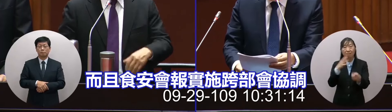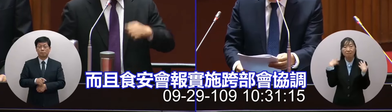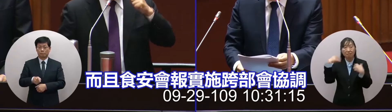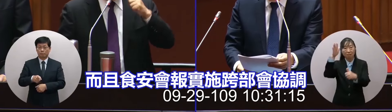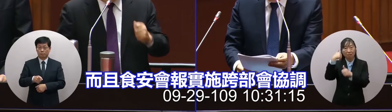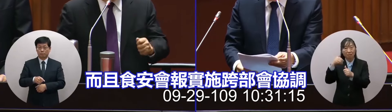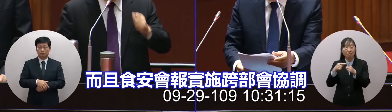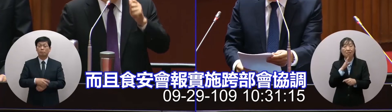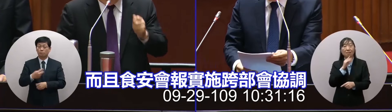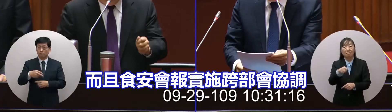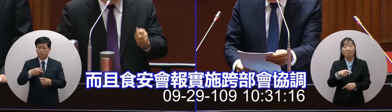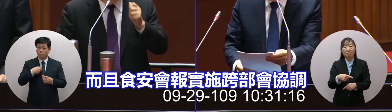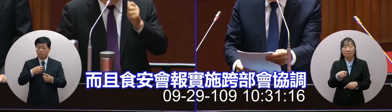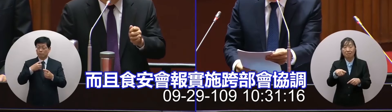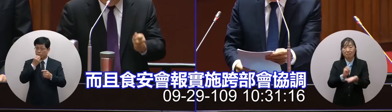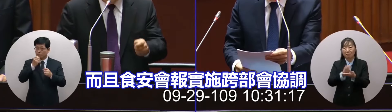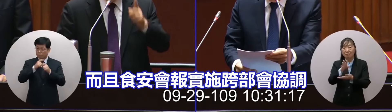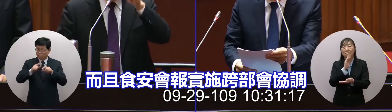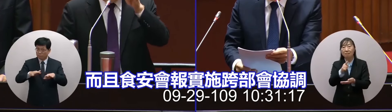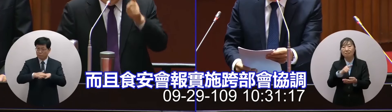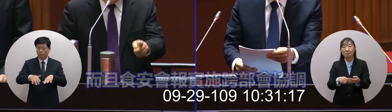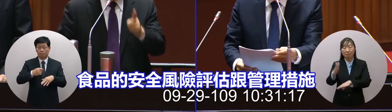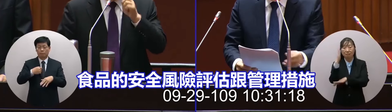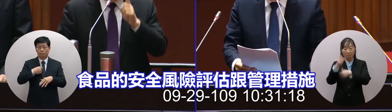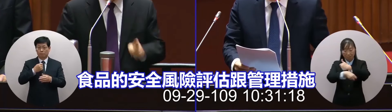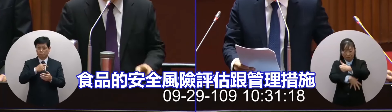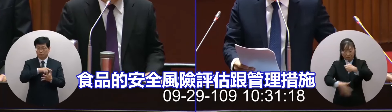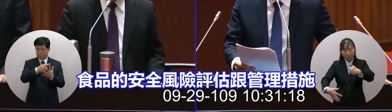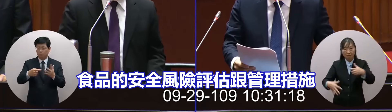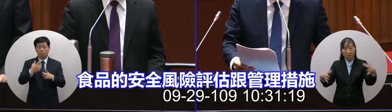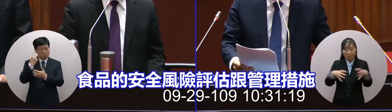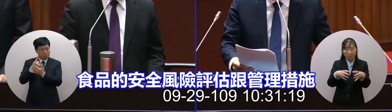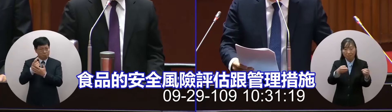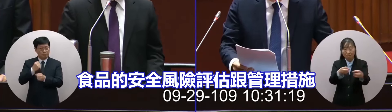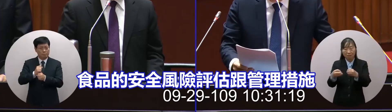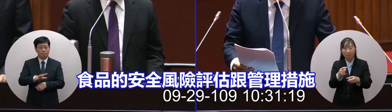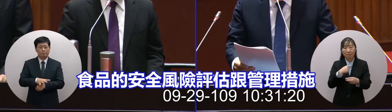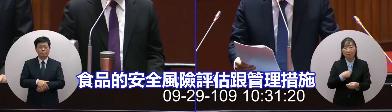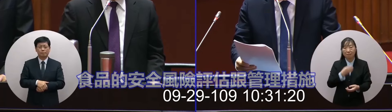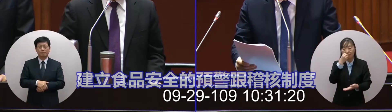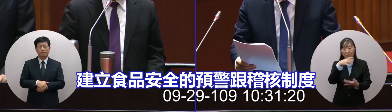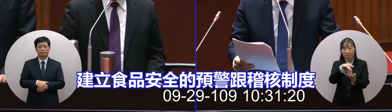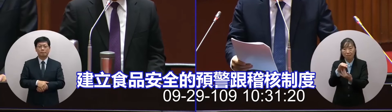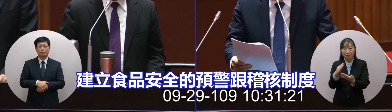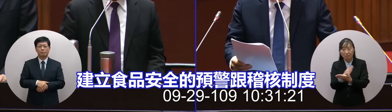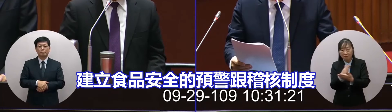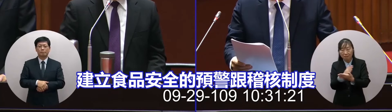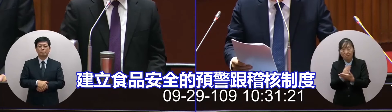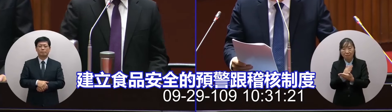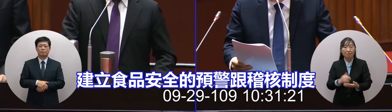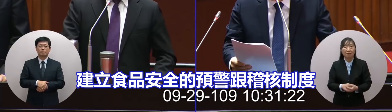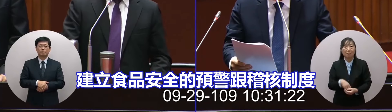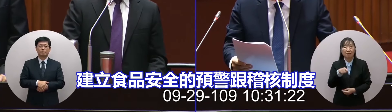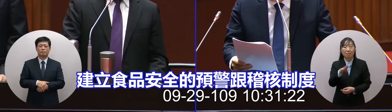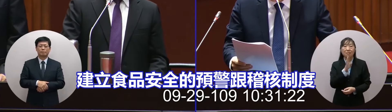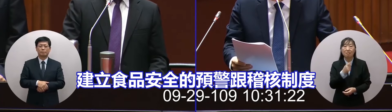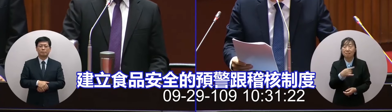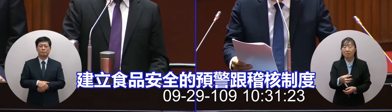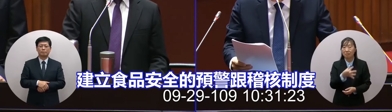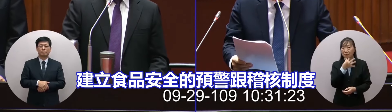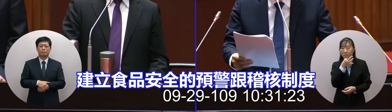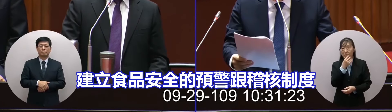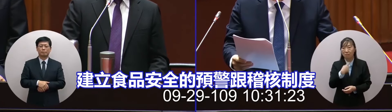且食安汇报实施跨部位协调食品安全风险评估跟管理措施，建立食品安全的预警